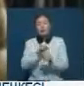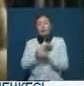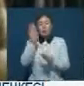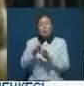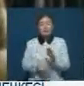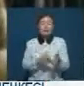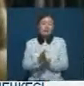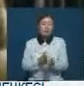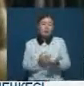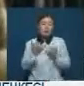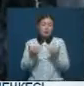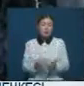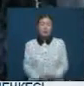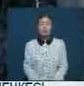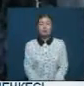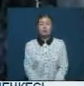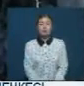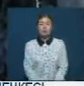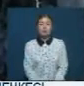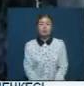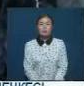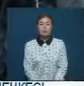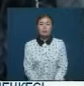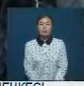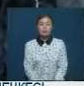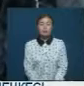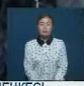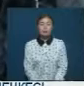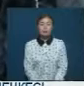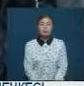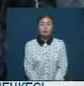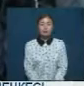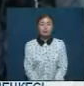үзіліссіз қызмет көрсетеді. Айман Нұрмағанбет, Айгерім Ашықбаева, Дөлбай Нұрбай, Айын Ақпарат.